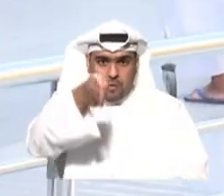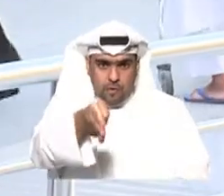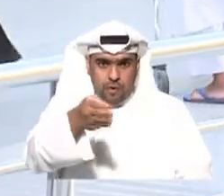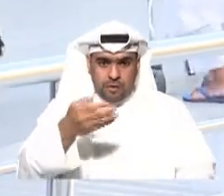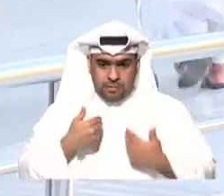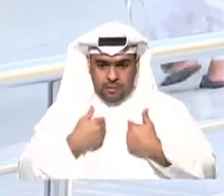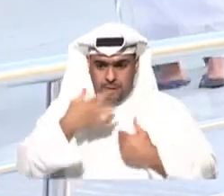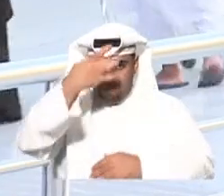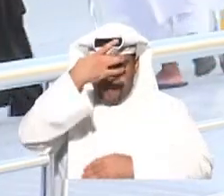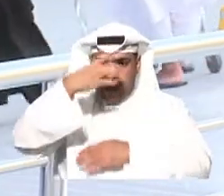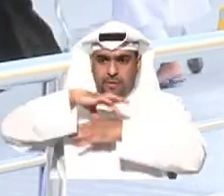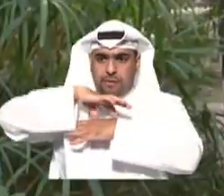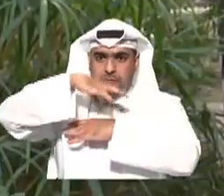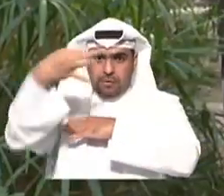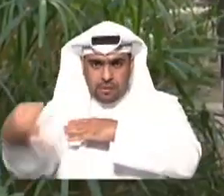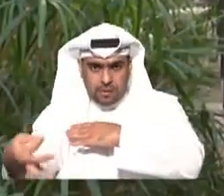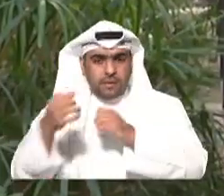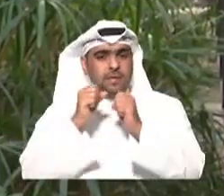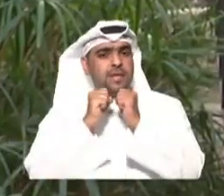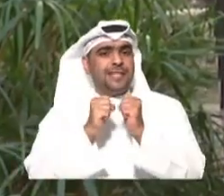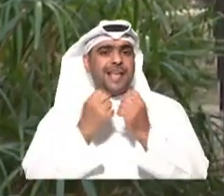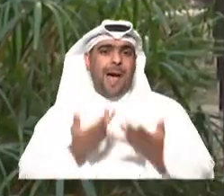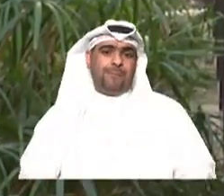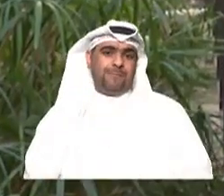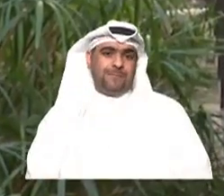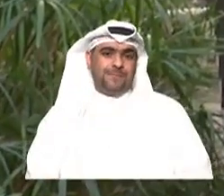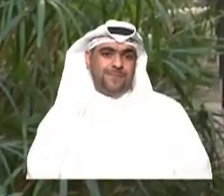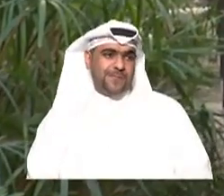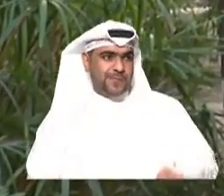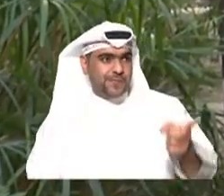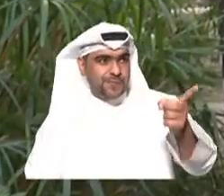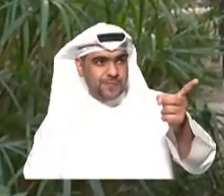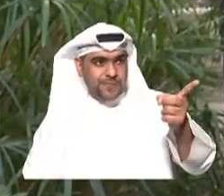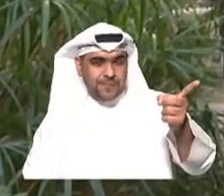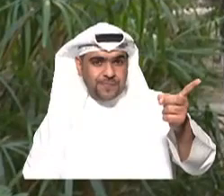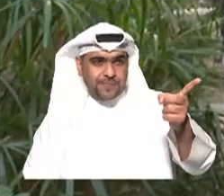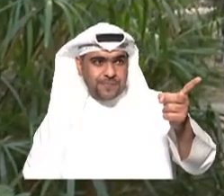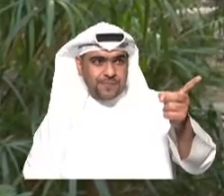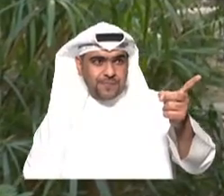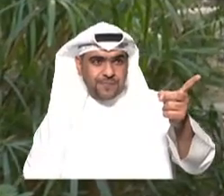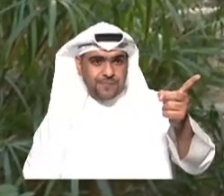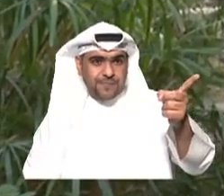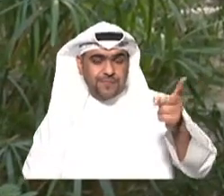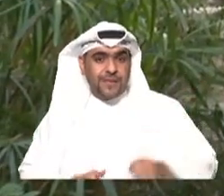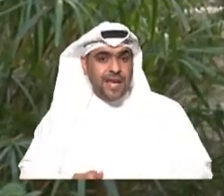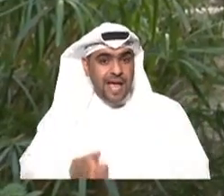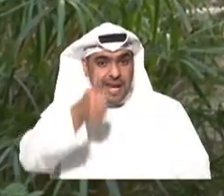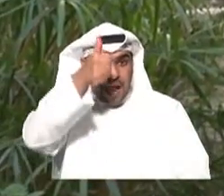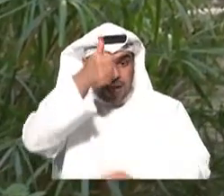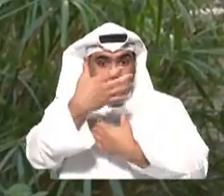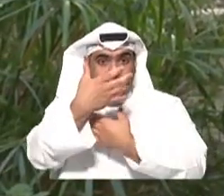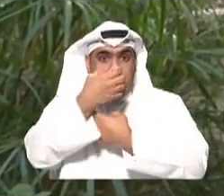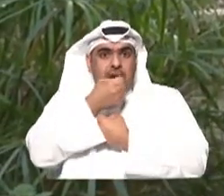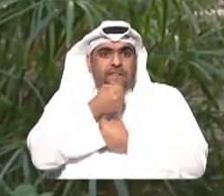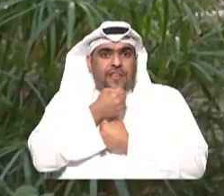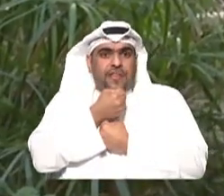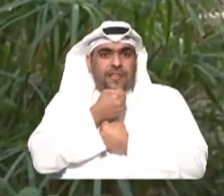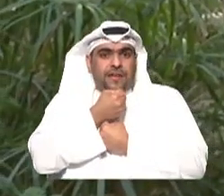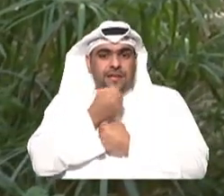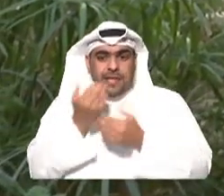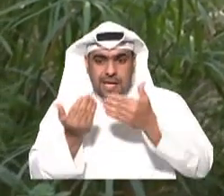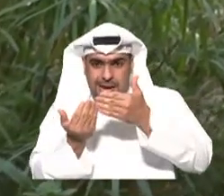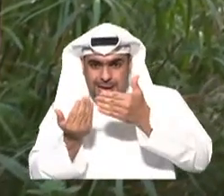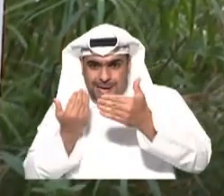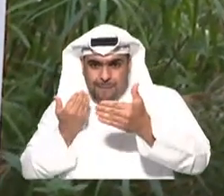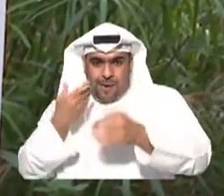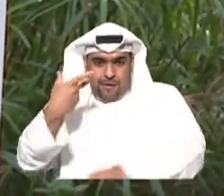أنه جيد، يعني ما في شيء يعني. أنا مؤمن في مقولة تقول الوقاية خير من 1000 علاج، فأنت إذا هذا كان